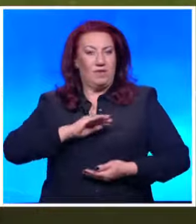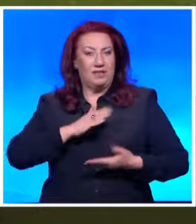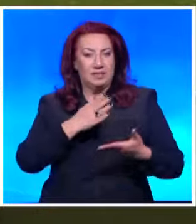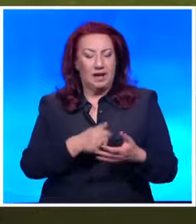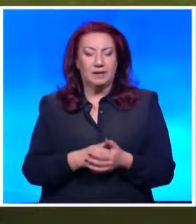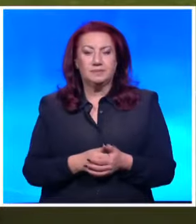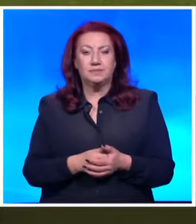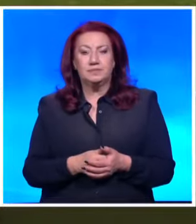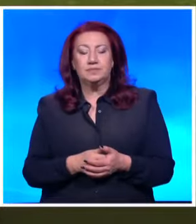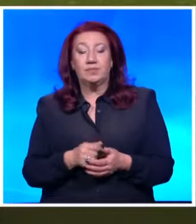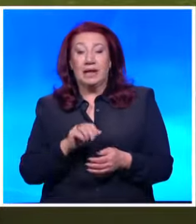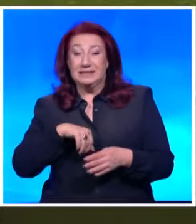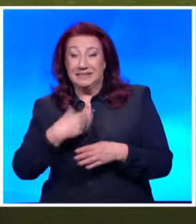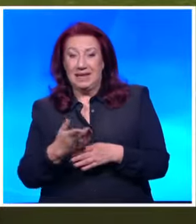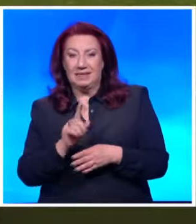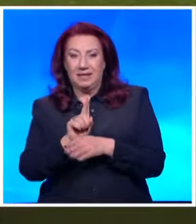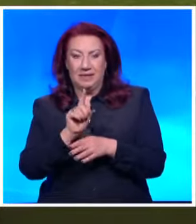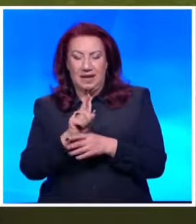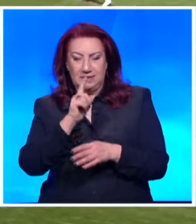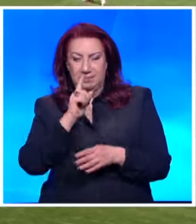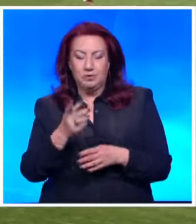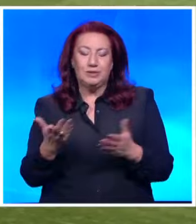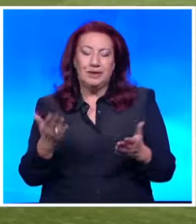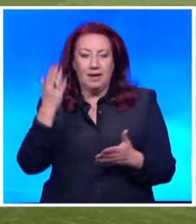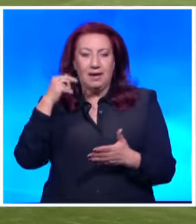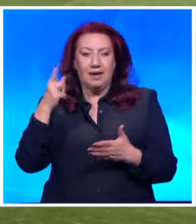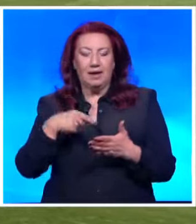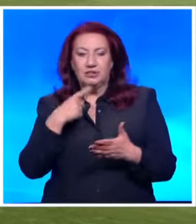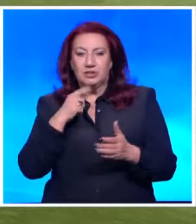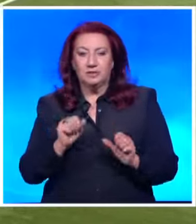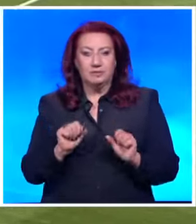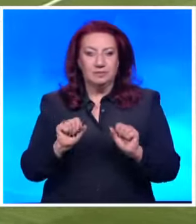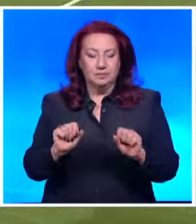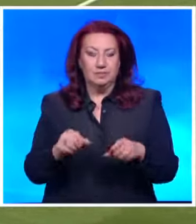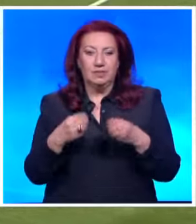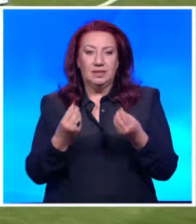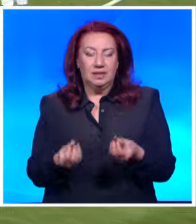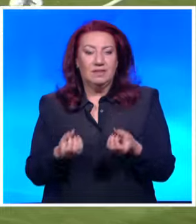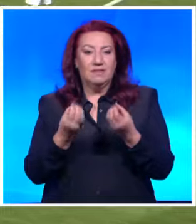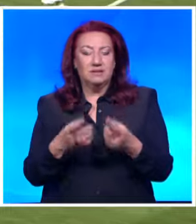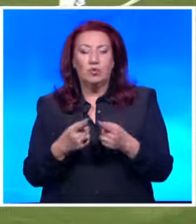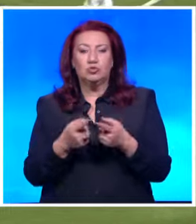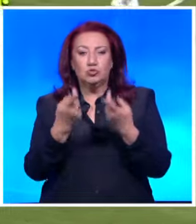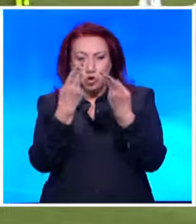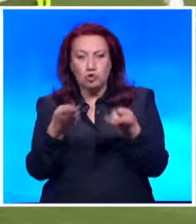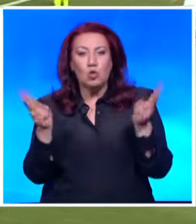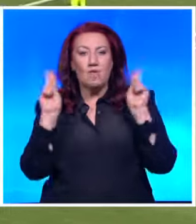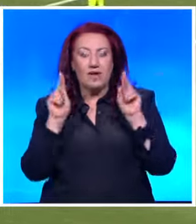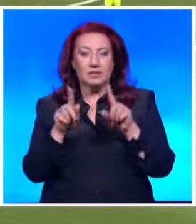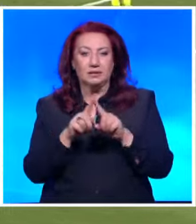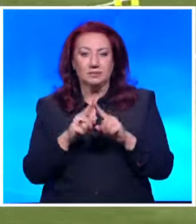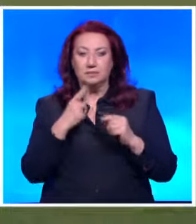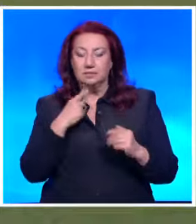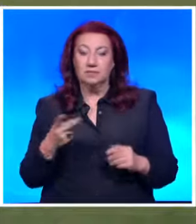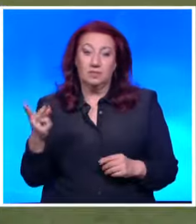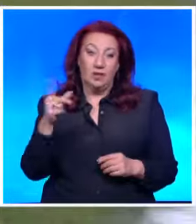Авансът се задържа 11 минути, след като груба грешка в отбраната даде възможност на Словения да изравни. Точен за домакините беше